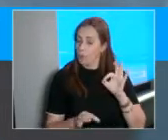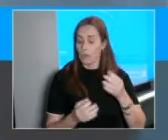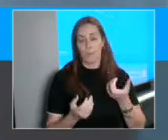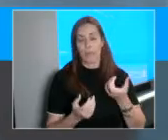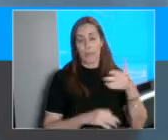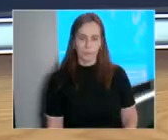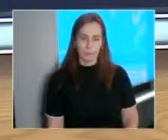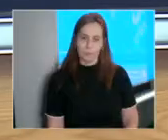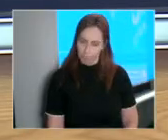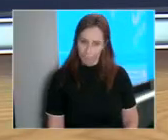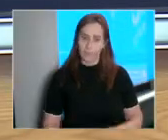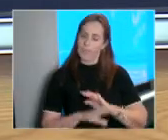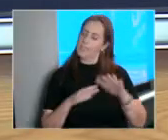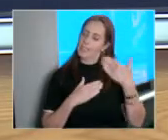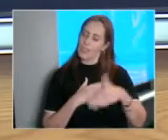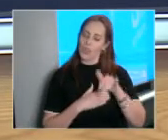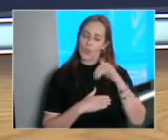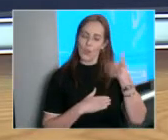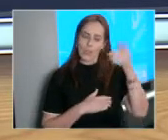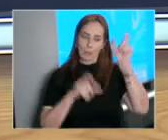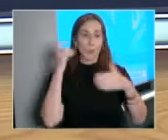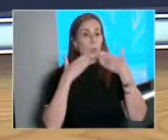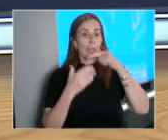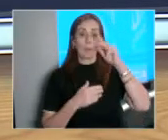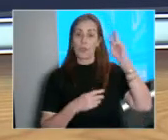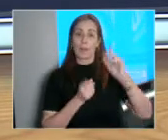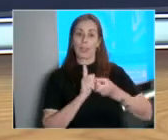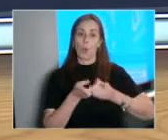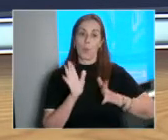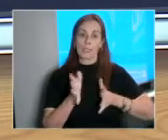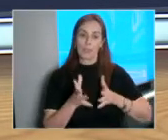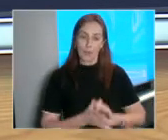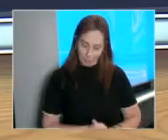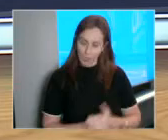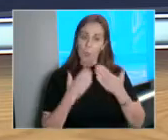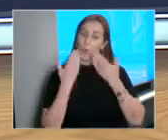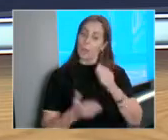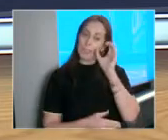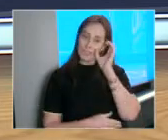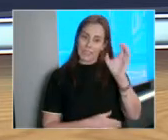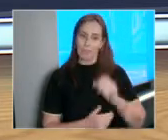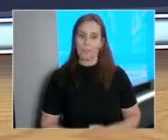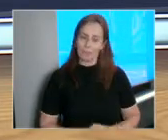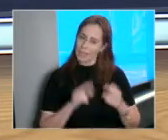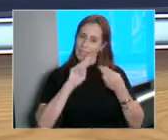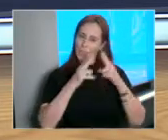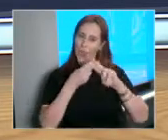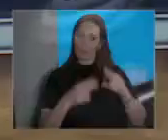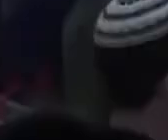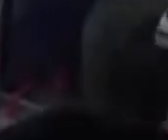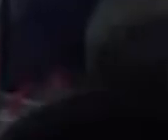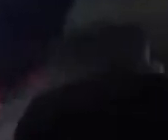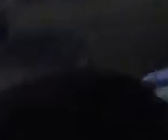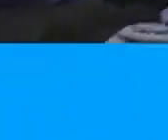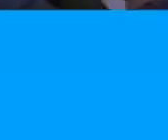ההסתדרות הציונית. עד כאן יוצאים לאזרחות, תודה לתמי שם על התרגום לשפת הסימנים, תודה לכם שצפיתם, להתראות.